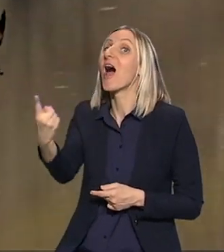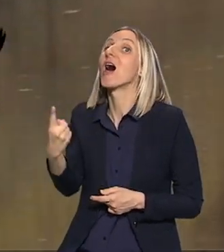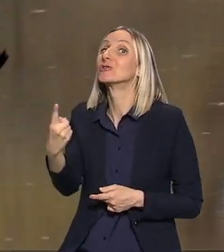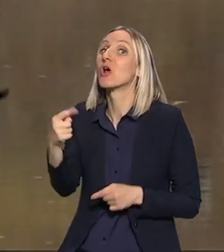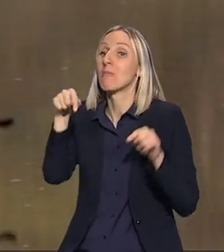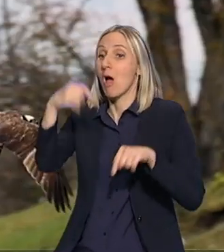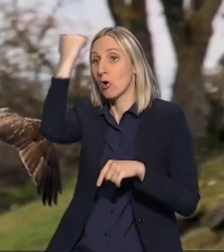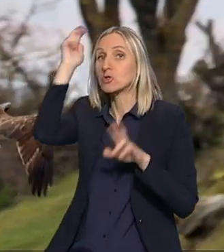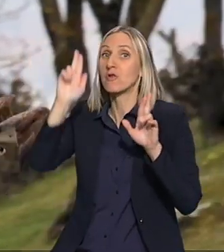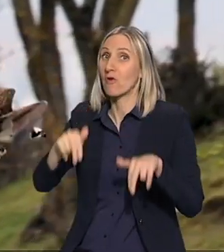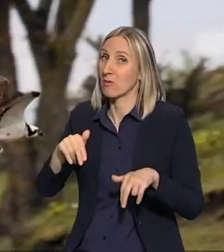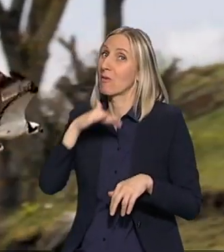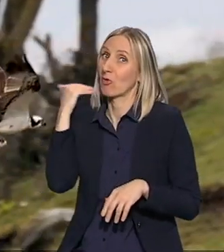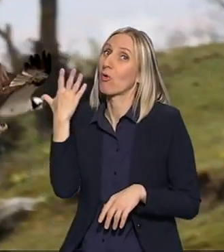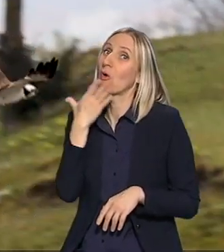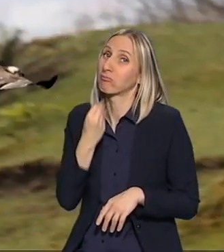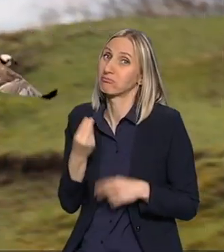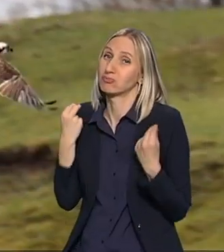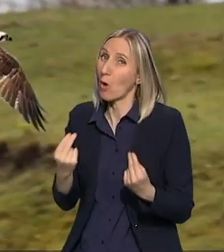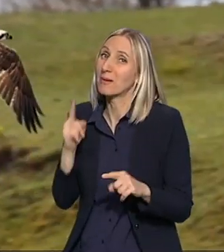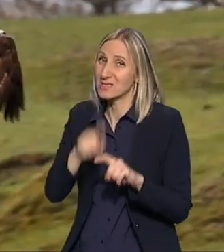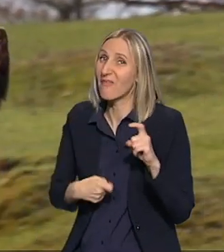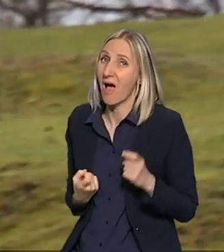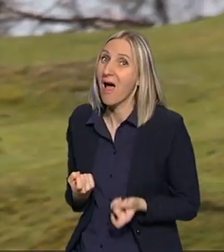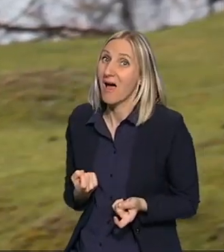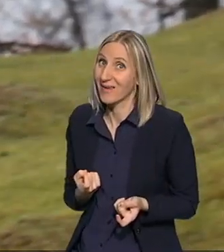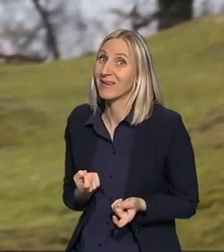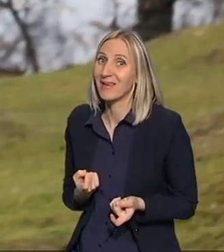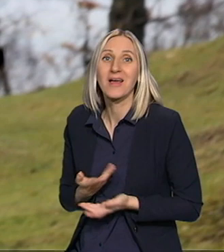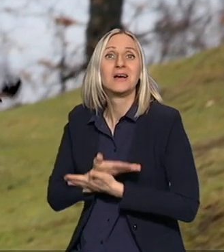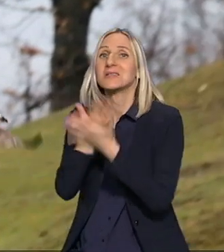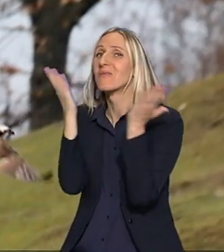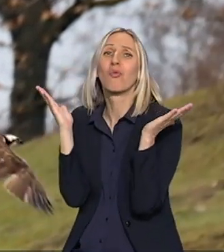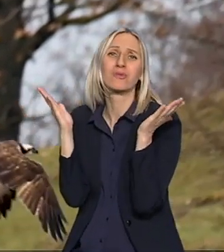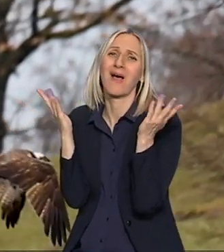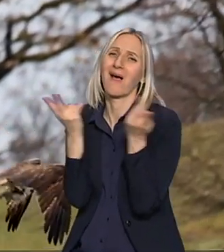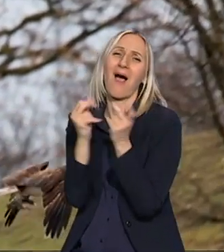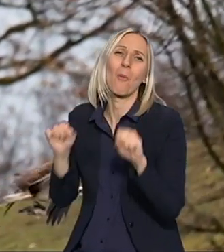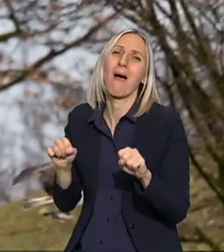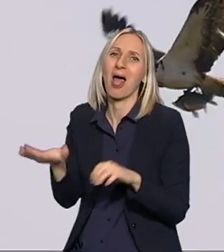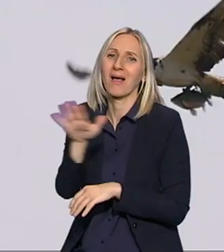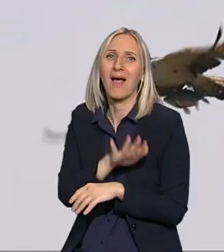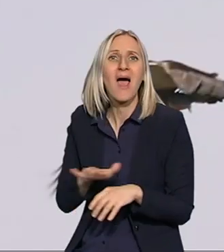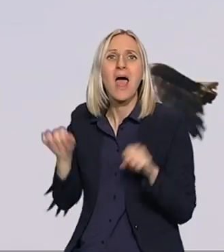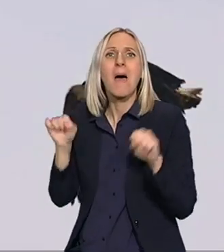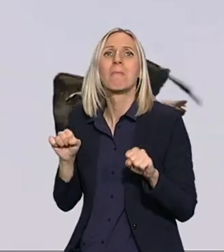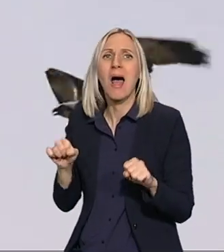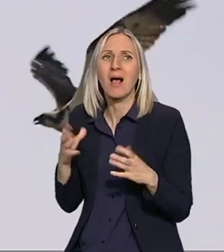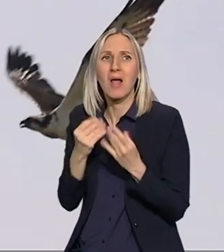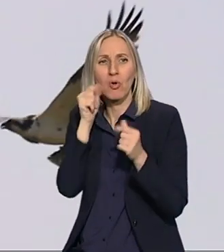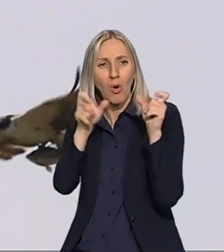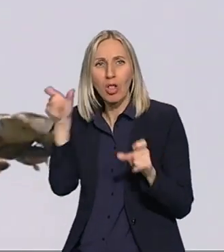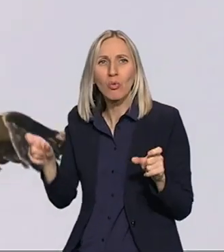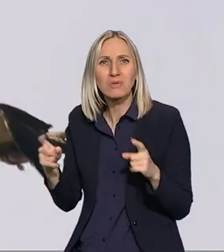dobre stvari, razumeš? Jer suda, mislim, po Balkanu je ista situacija, malo su ljudi pesimisti i gledaju sve,